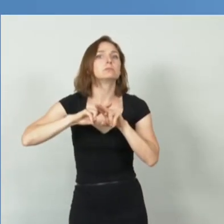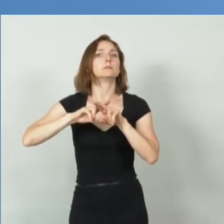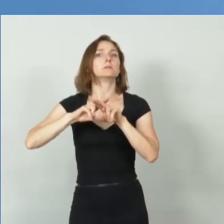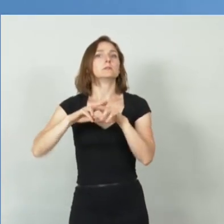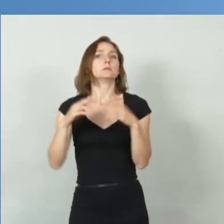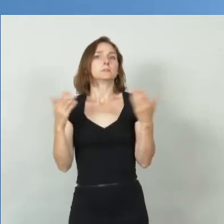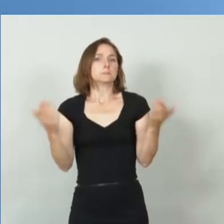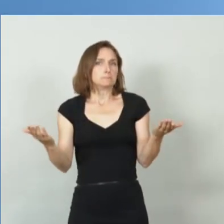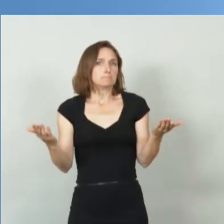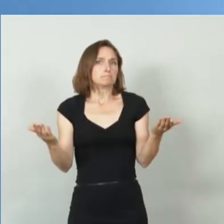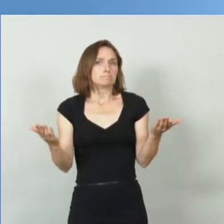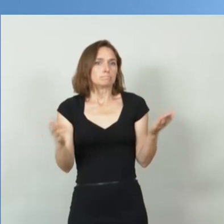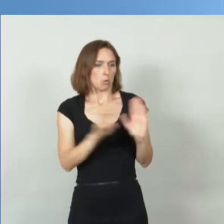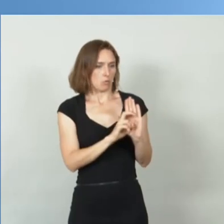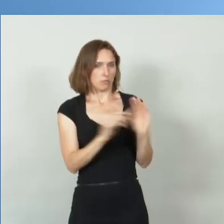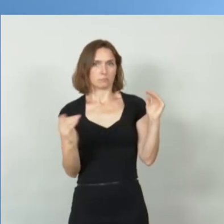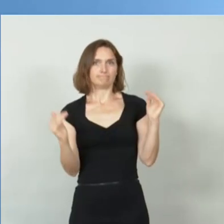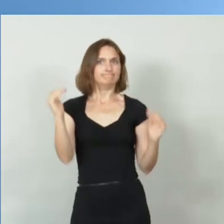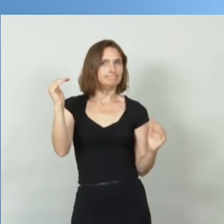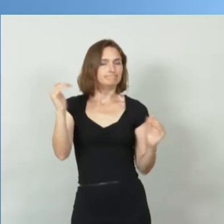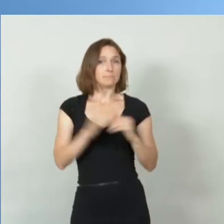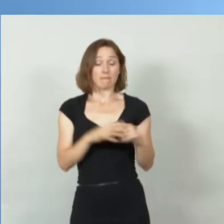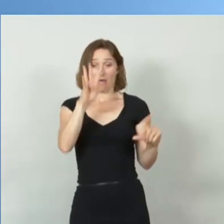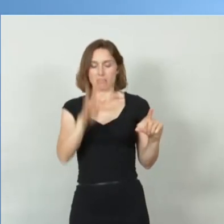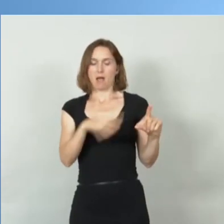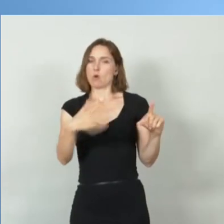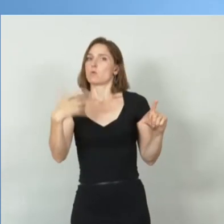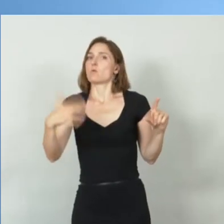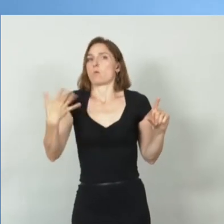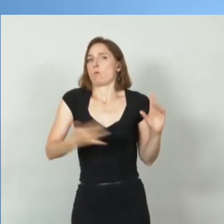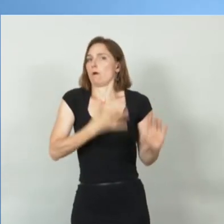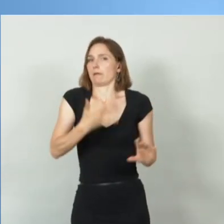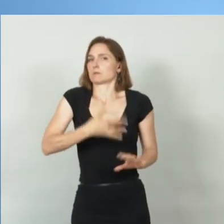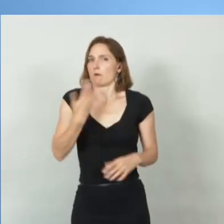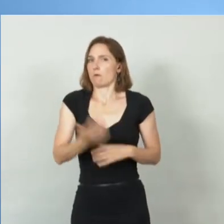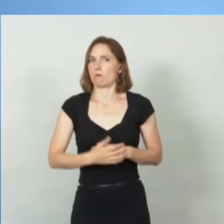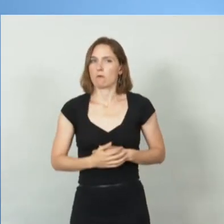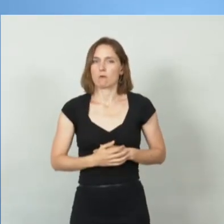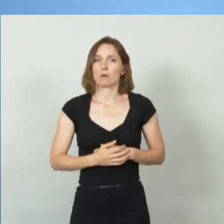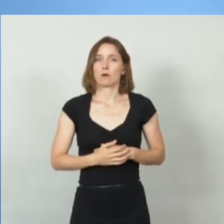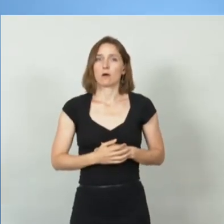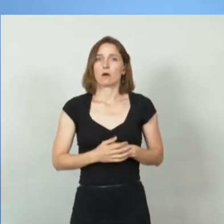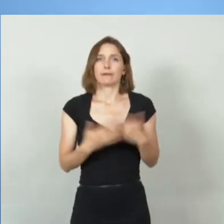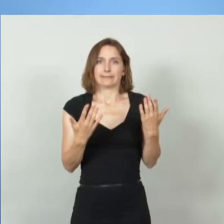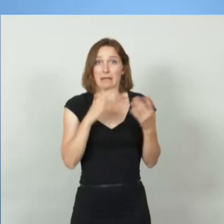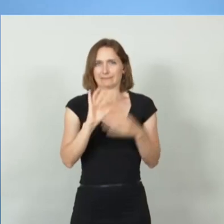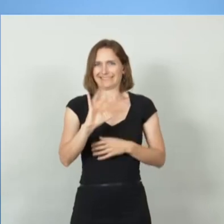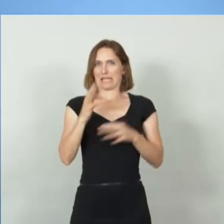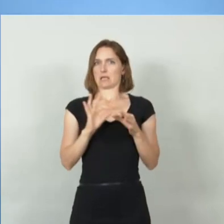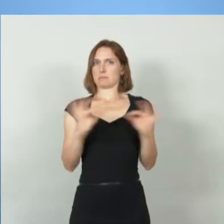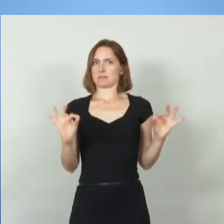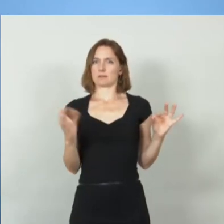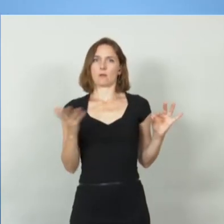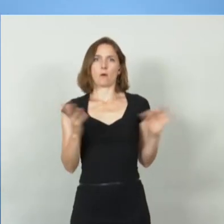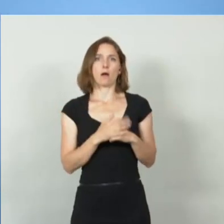comparables que à Grenoble ce tableau est vraiment très très intéressant et de la même façon il y a aussi c'est la cinquième ligne cette fois